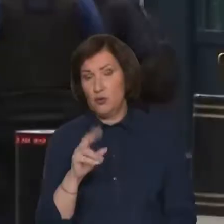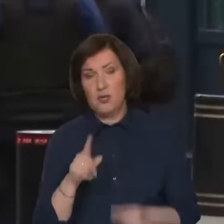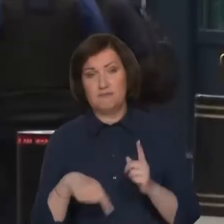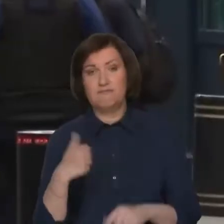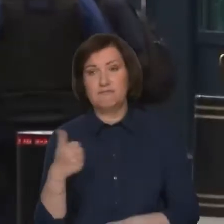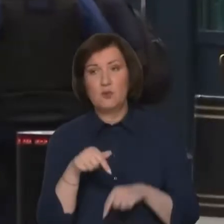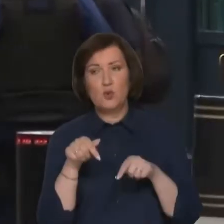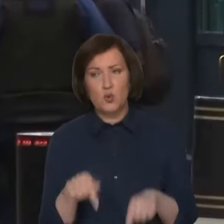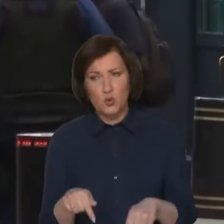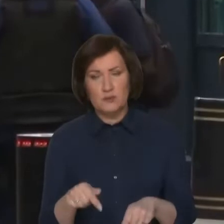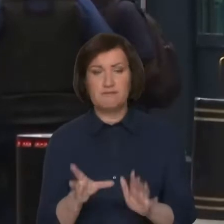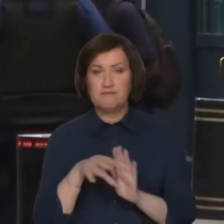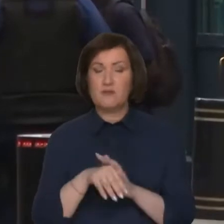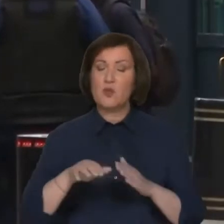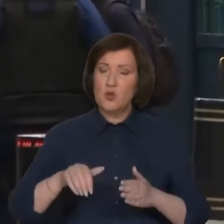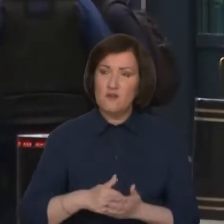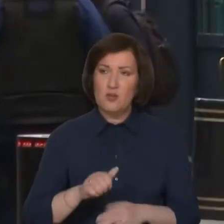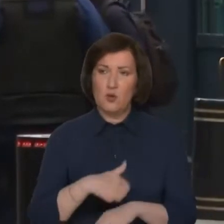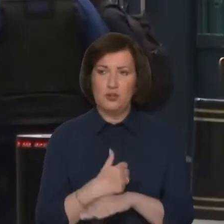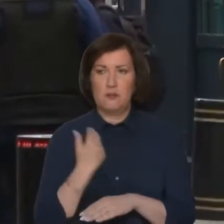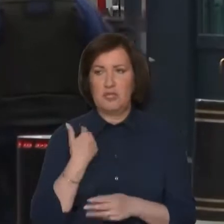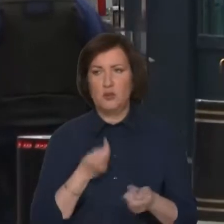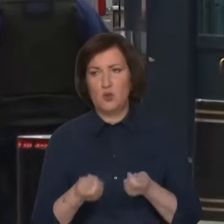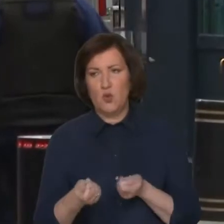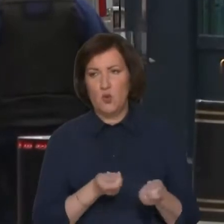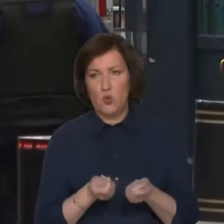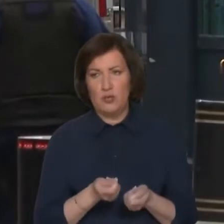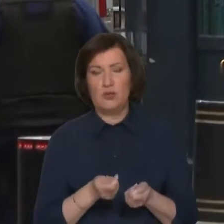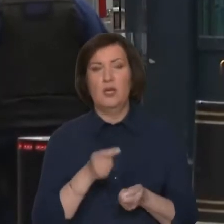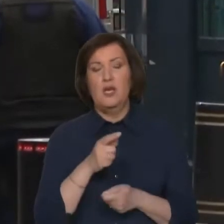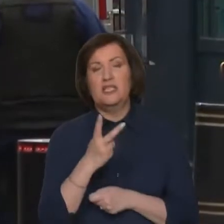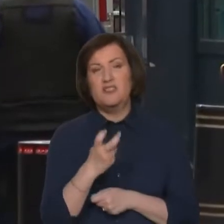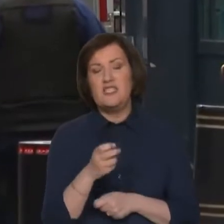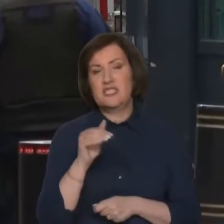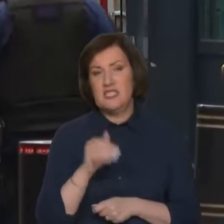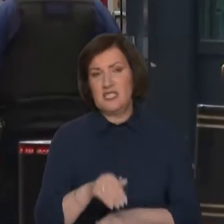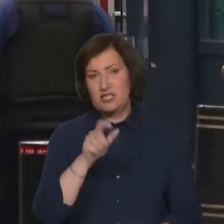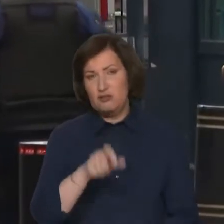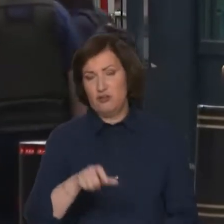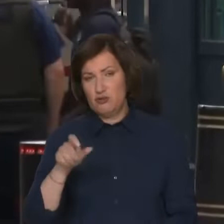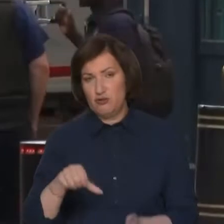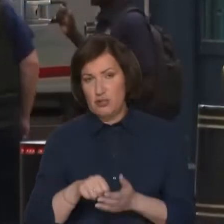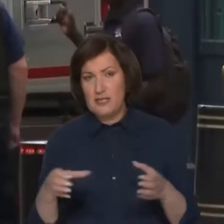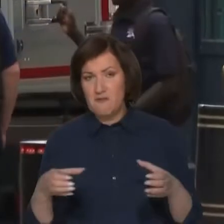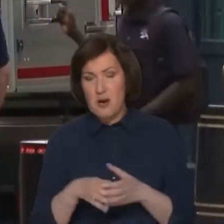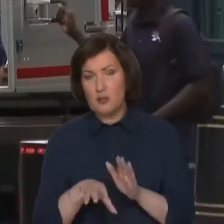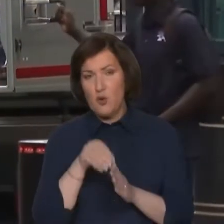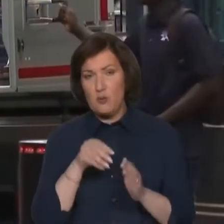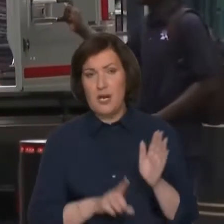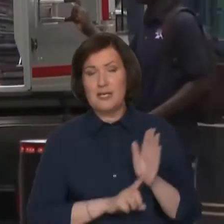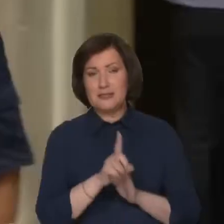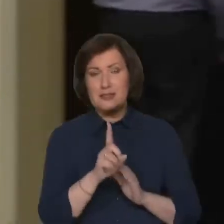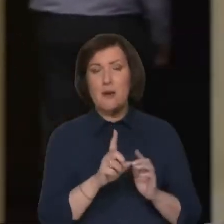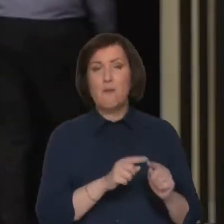Наступного тижня тут оселиться новий очільник британського уряду. Його 200 тисяч членів консервативної партії обирали